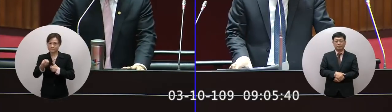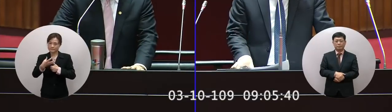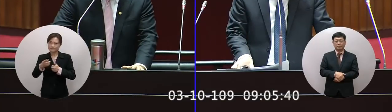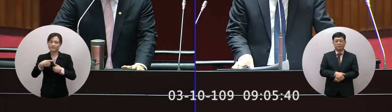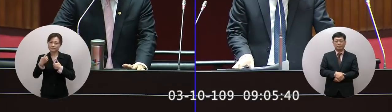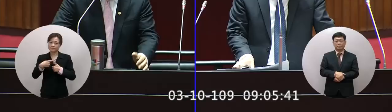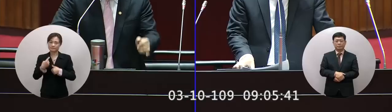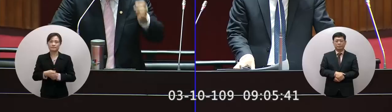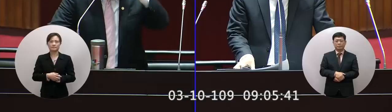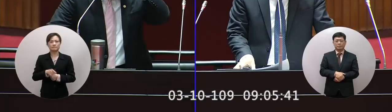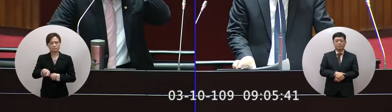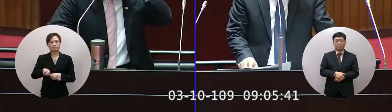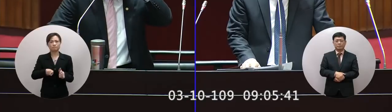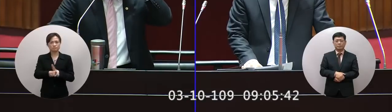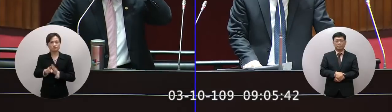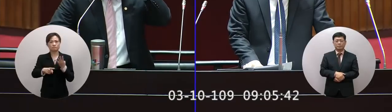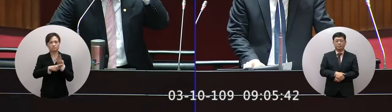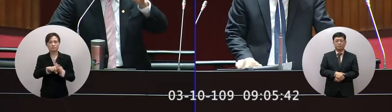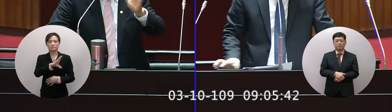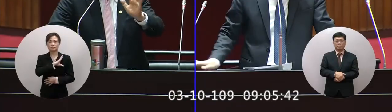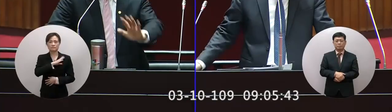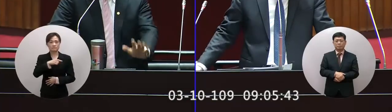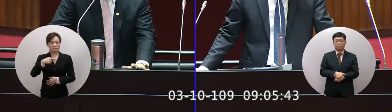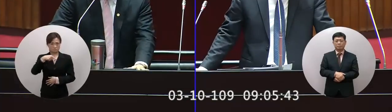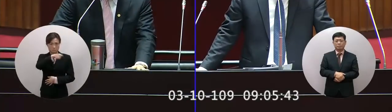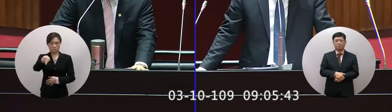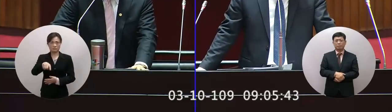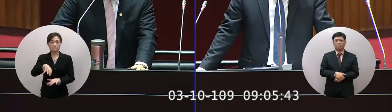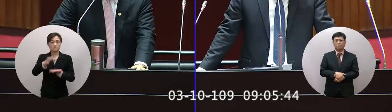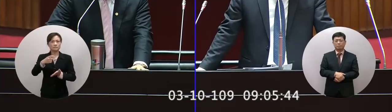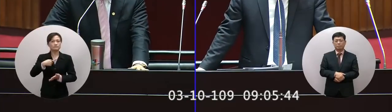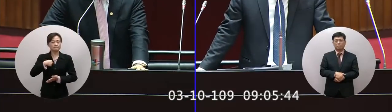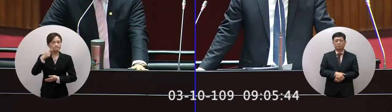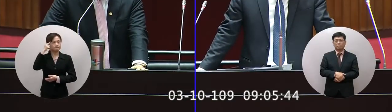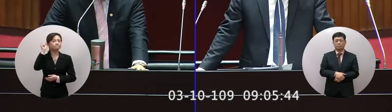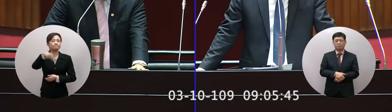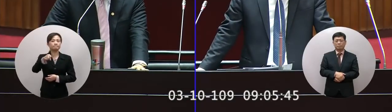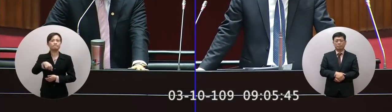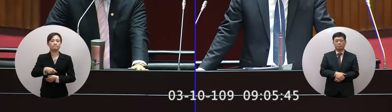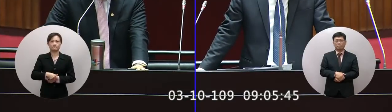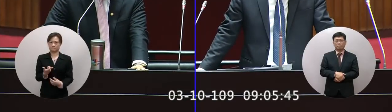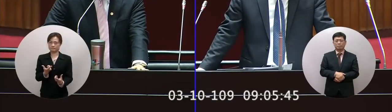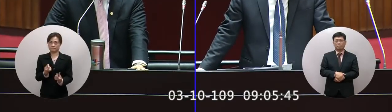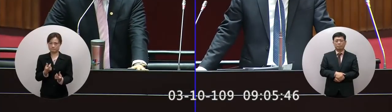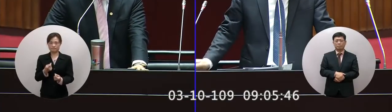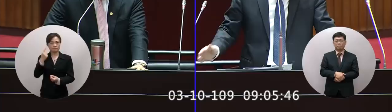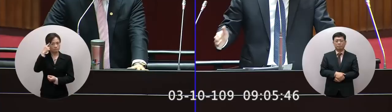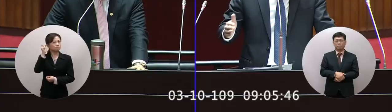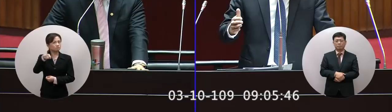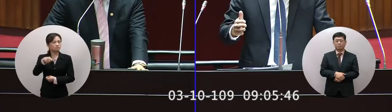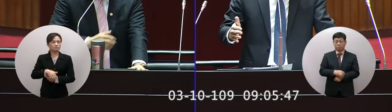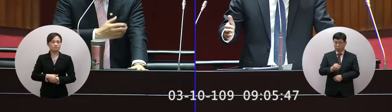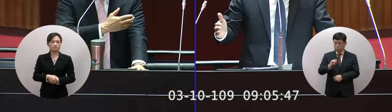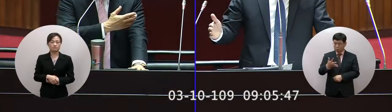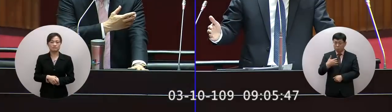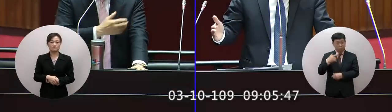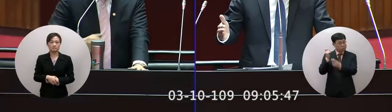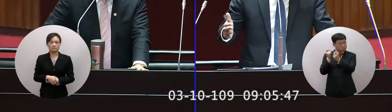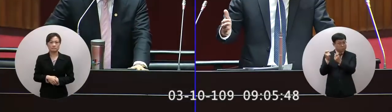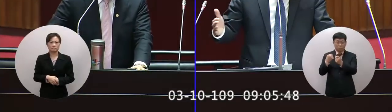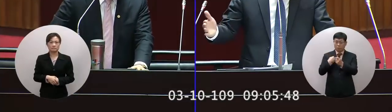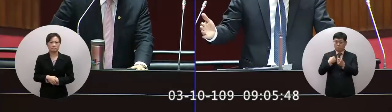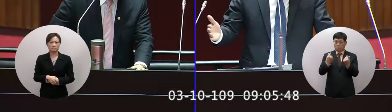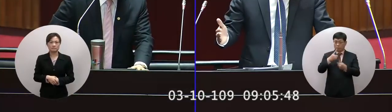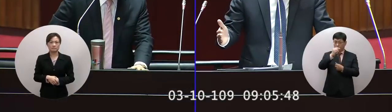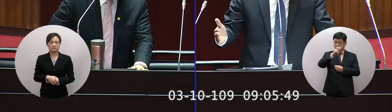个方面是很专业。那委员所讲的，我没有异议。也认为应该这样。那至于股市的 近期，我